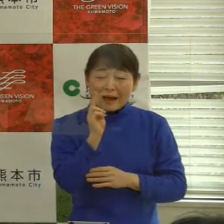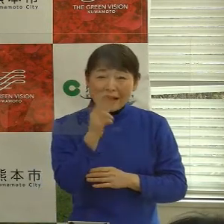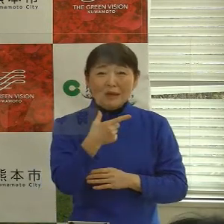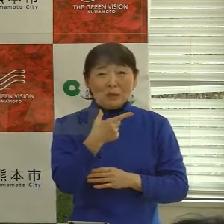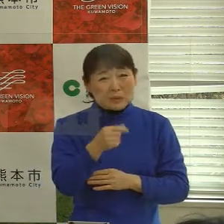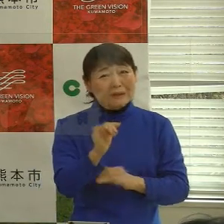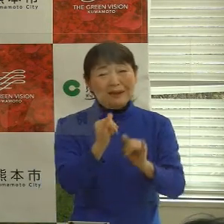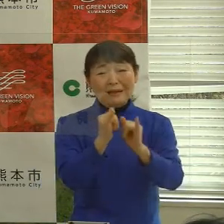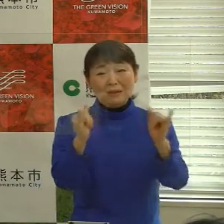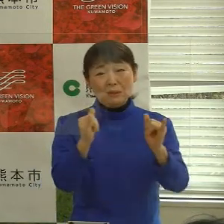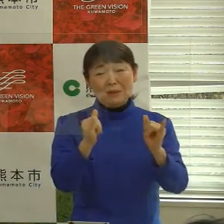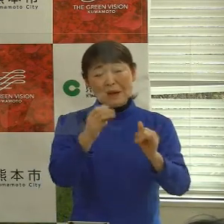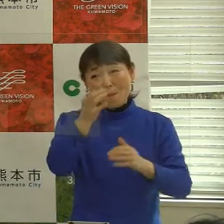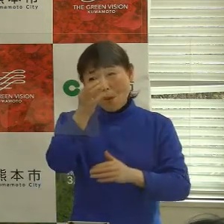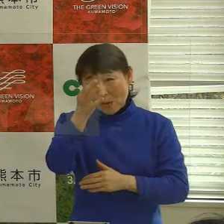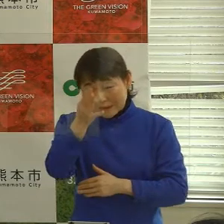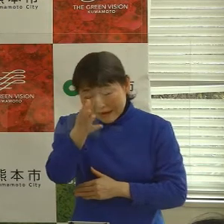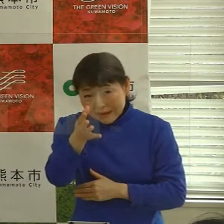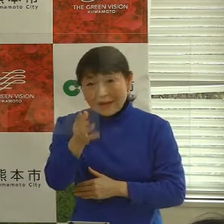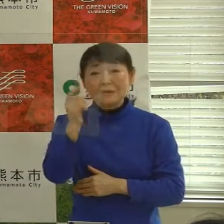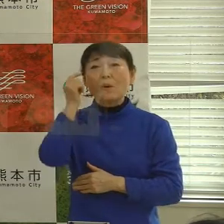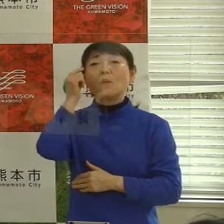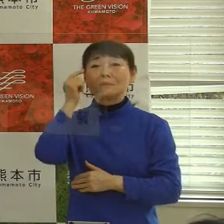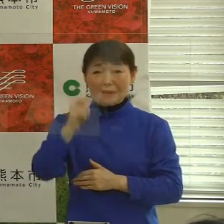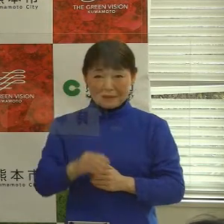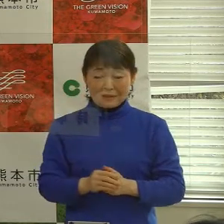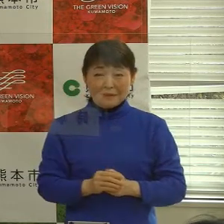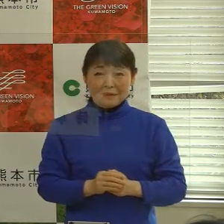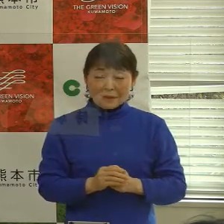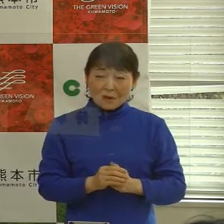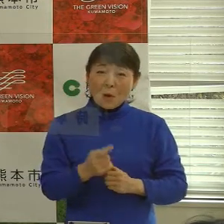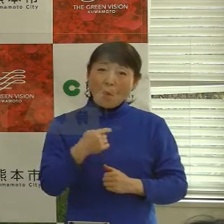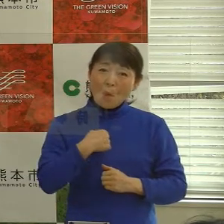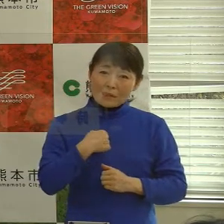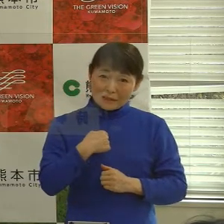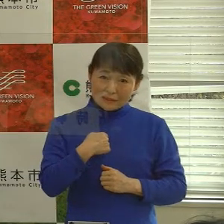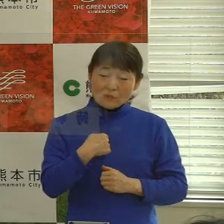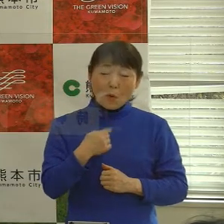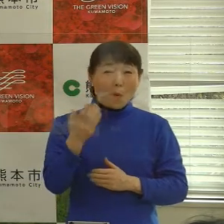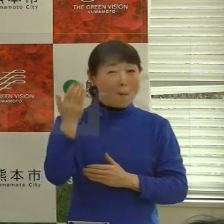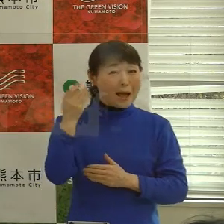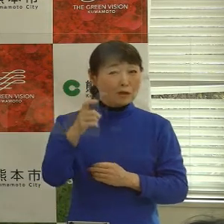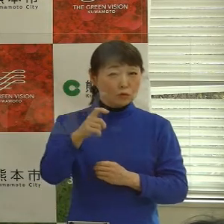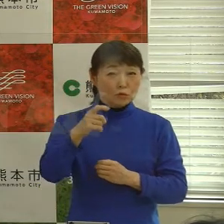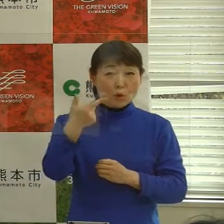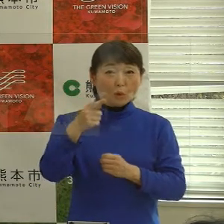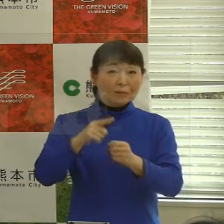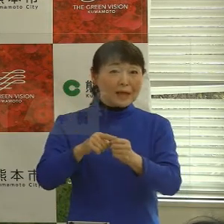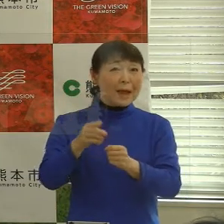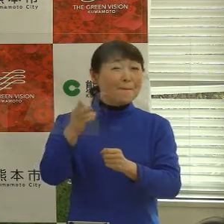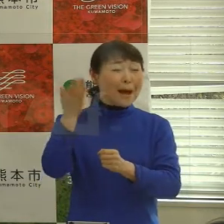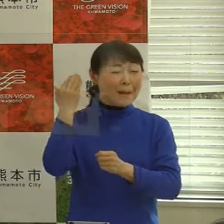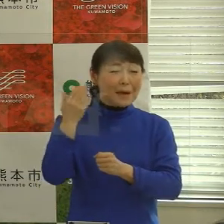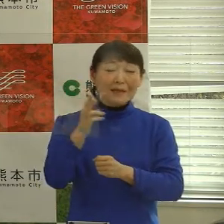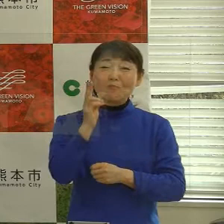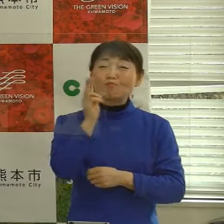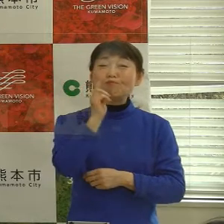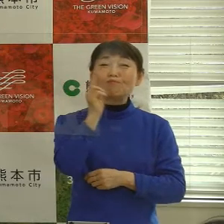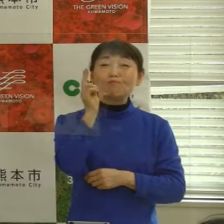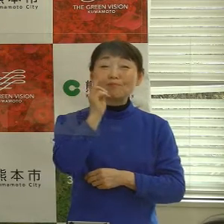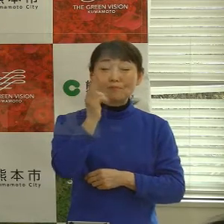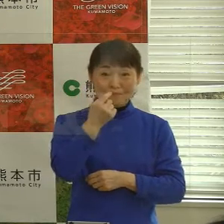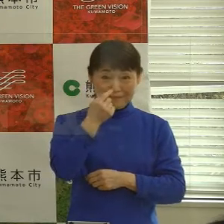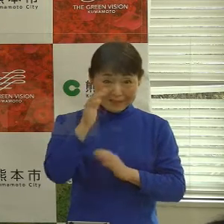に申し訳なく思っていますし、私自身もかつて16年前まではヘビースモーカーでありましたので